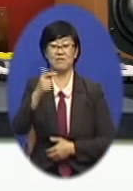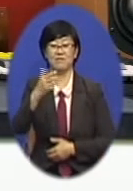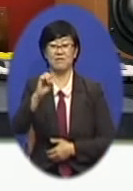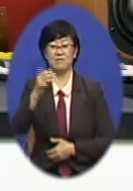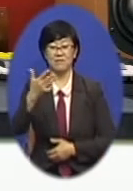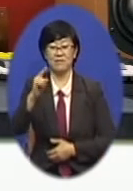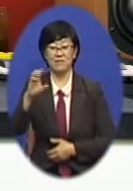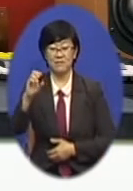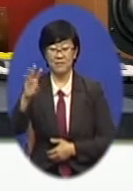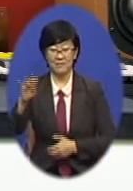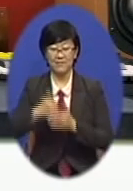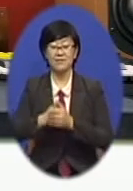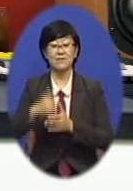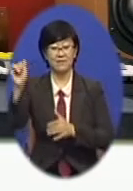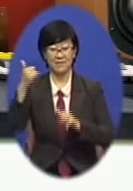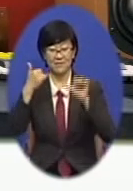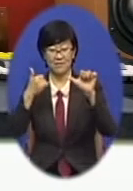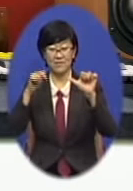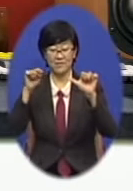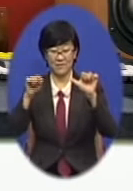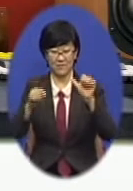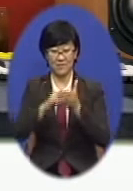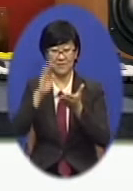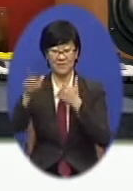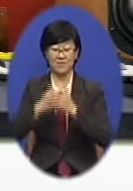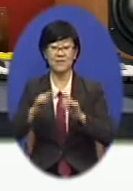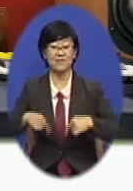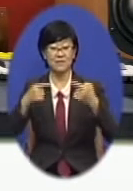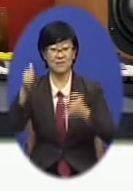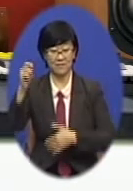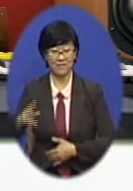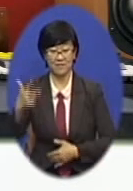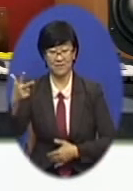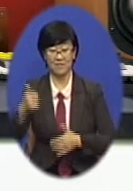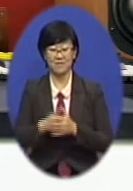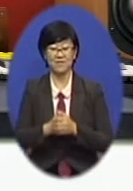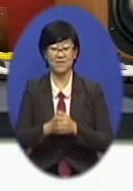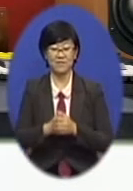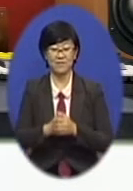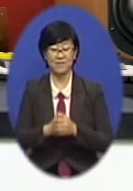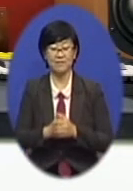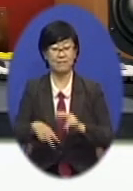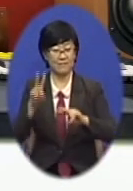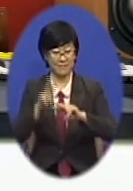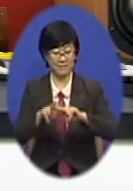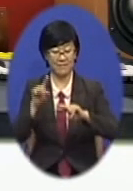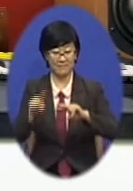060-608-1004 5번에 들어오셔서 지금 노래하실 분은 7번입니다. 7번을 누르시고